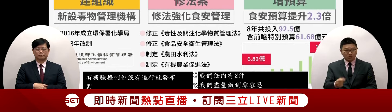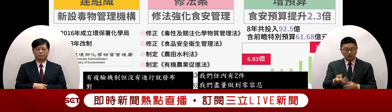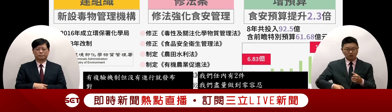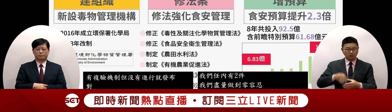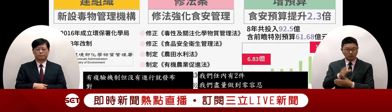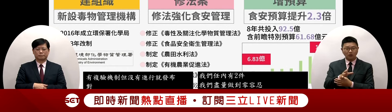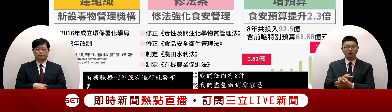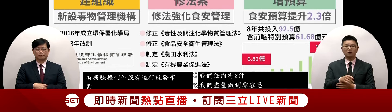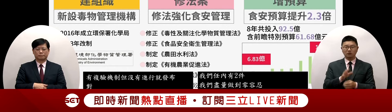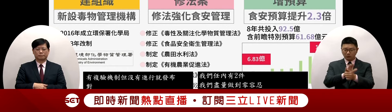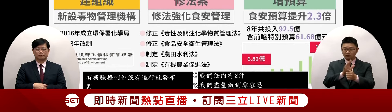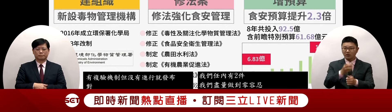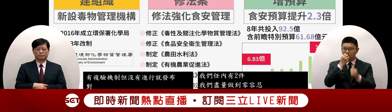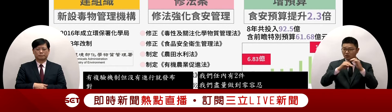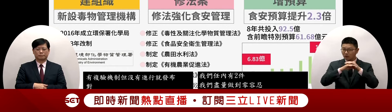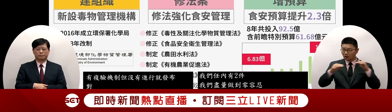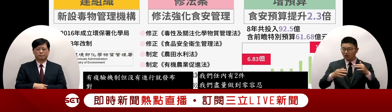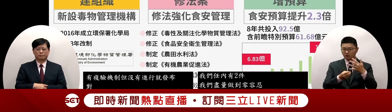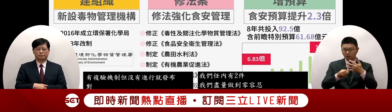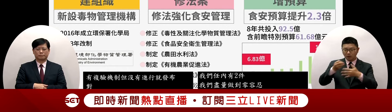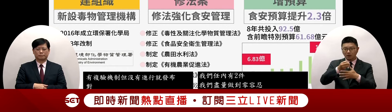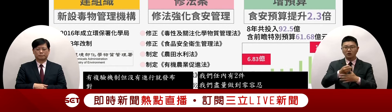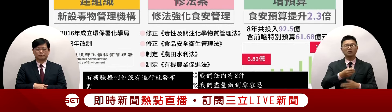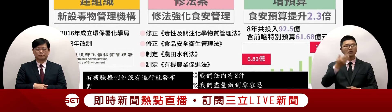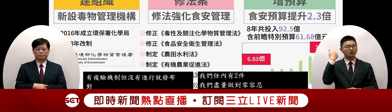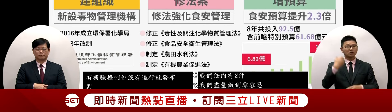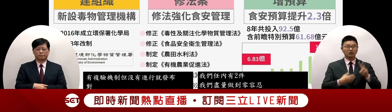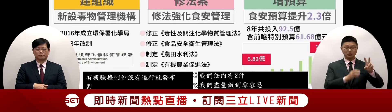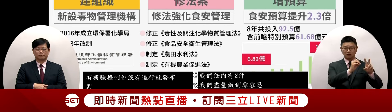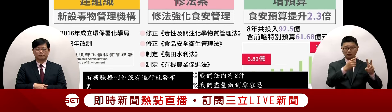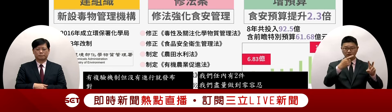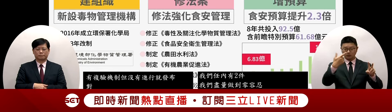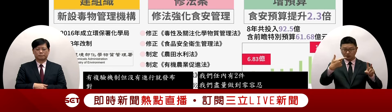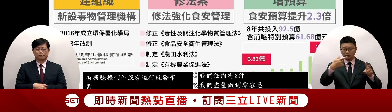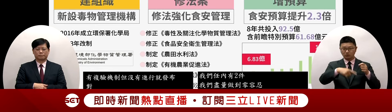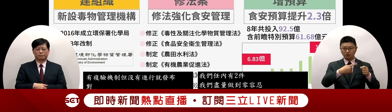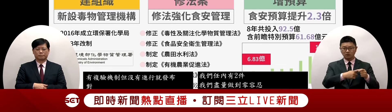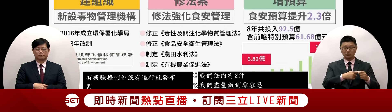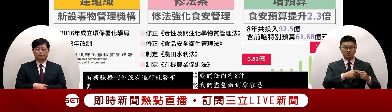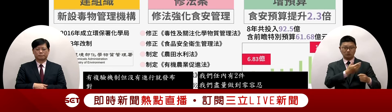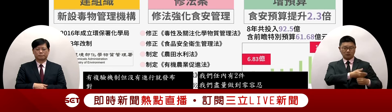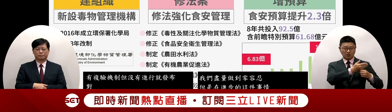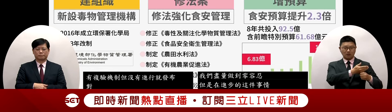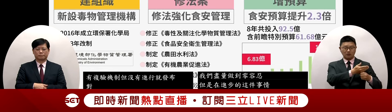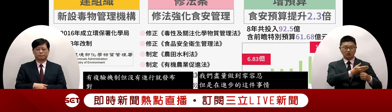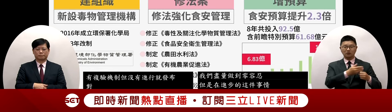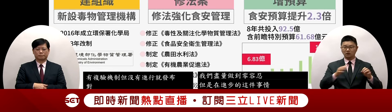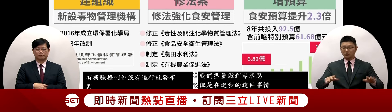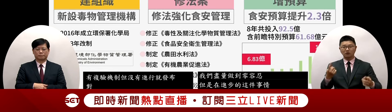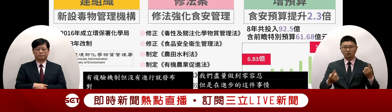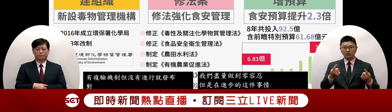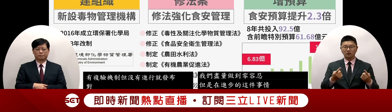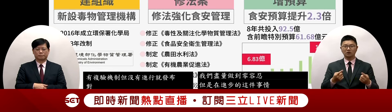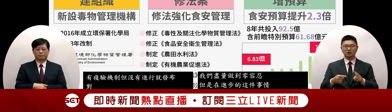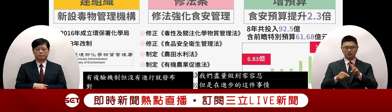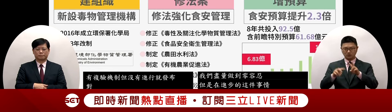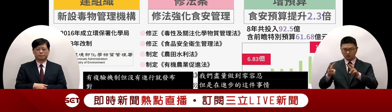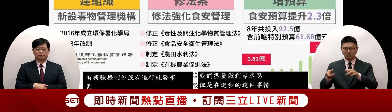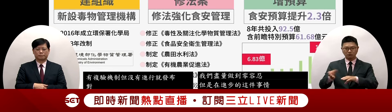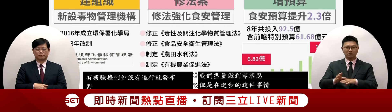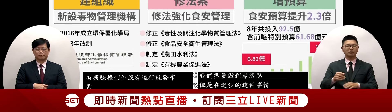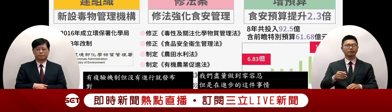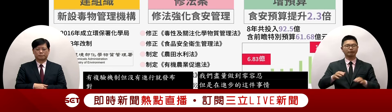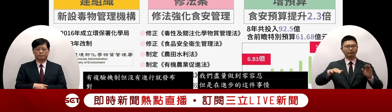的提升，远比马英九在2016年把政权交到我们手上的时候是多了2.3倍。我呼